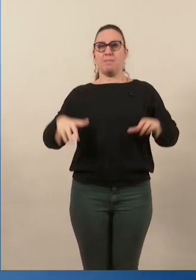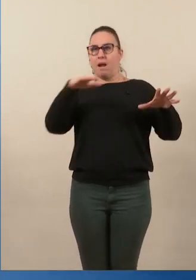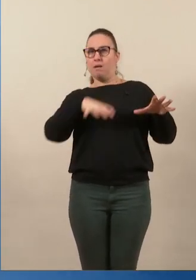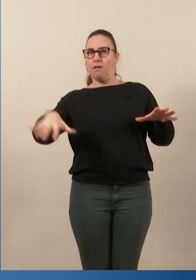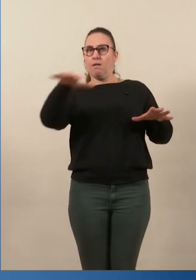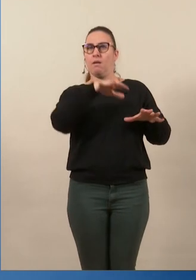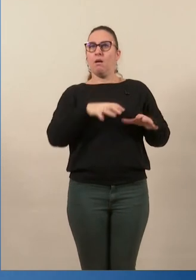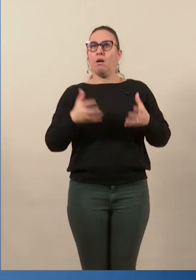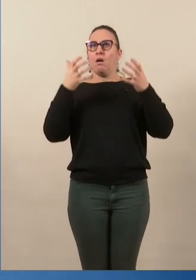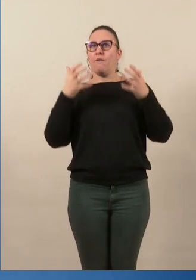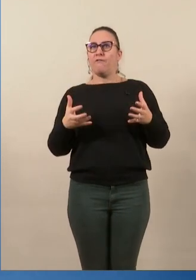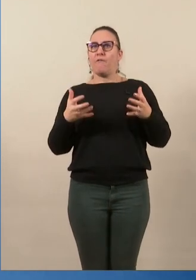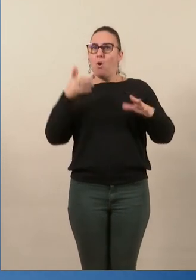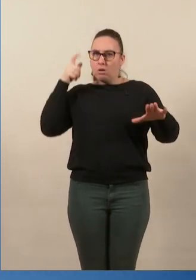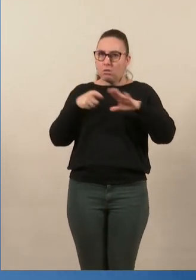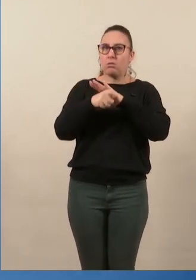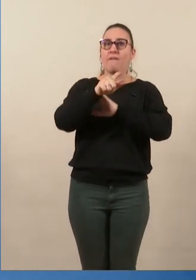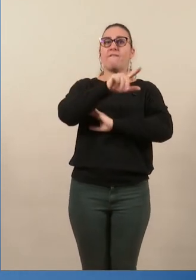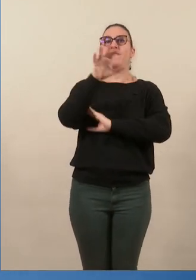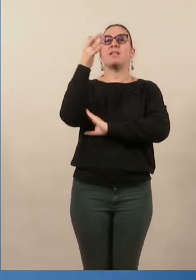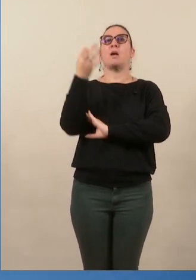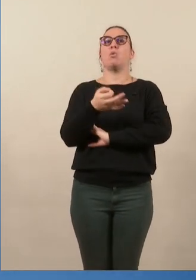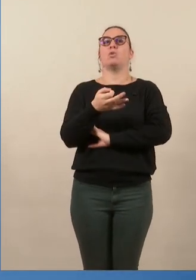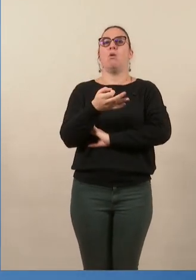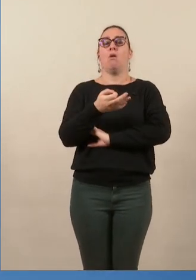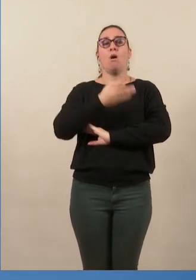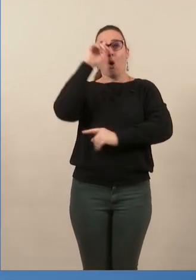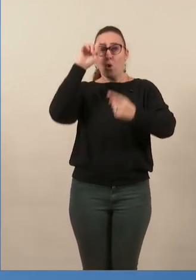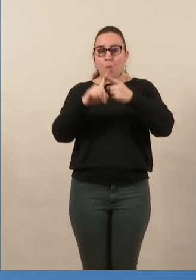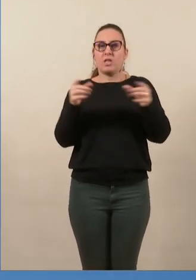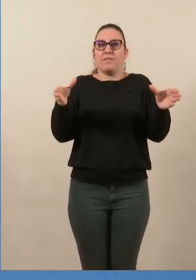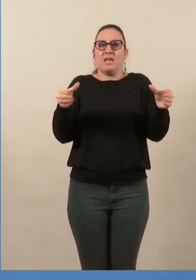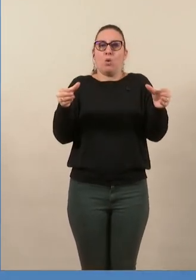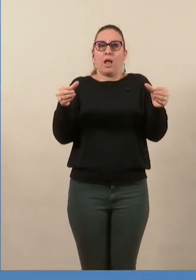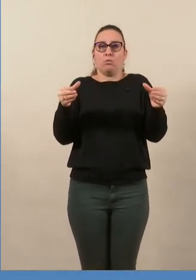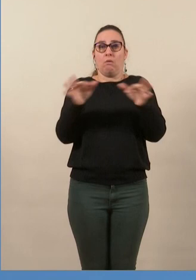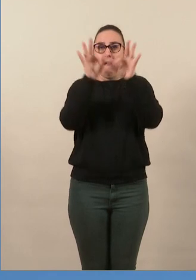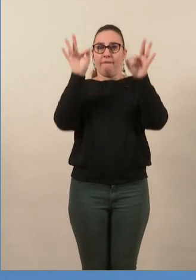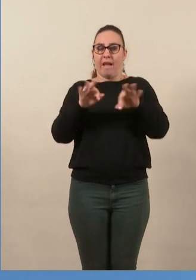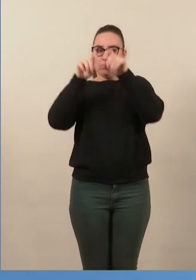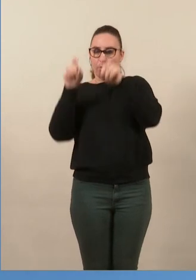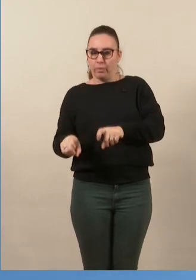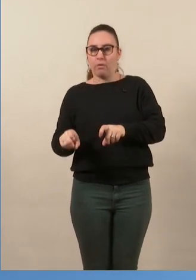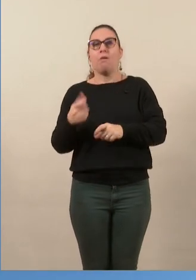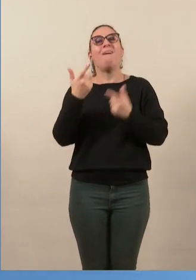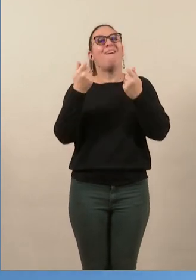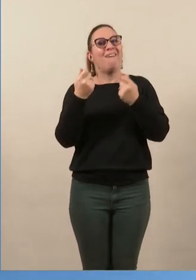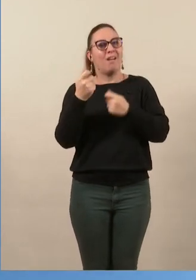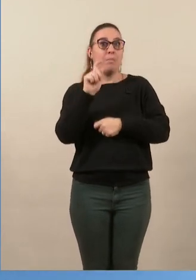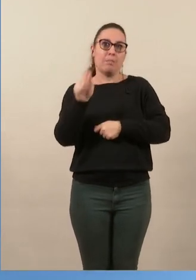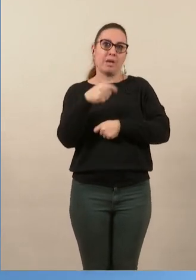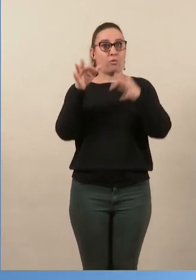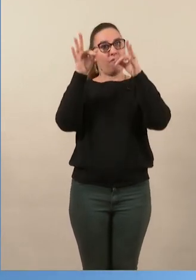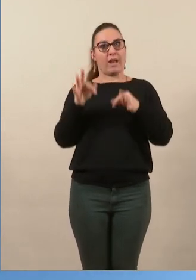décidé d'augmenter notre contribution de 25 % pour isoler massivement et réduire la facture à la fois financière mais aussi évidemment la